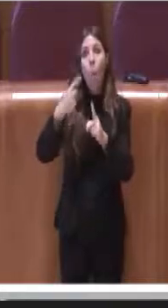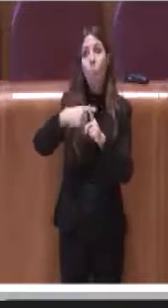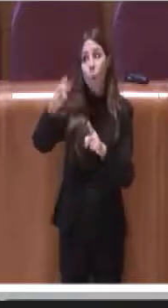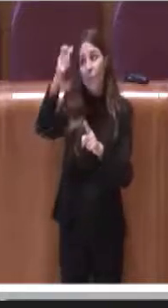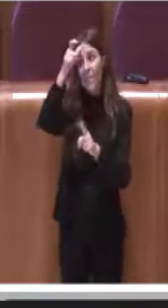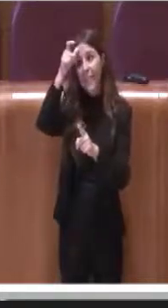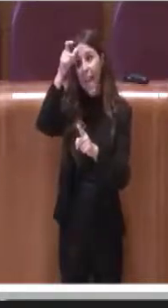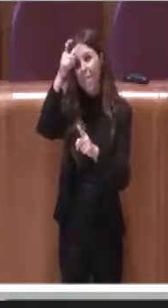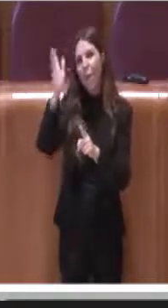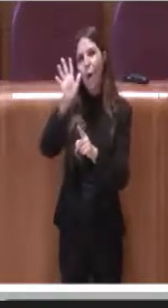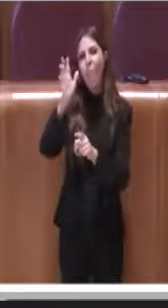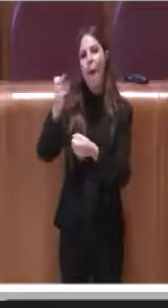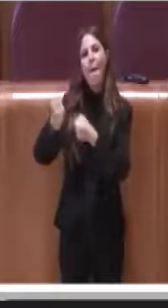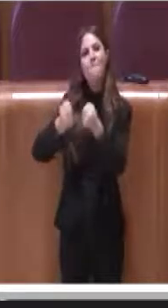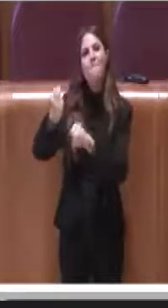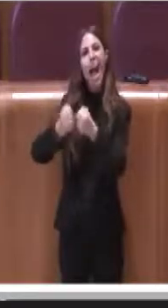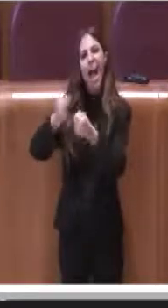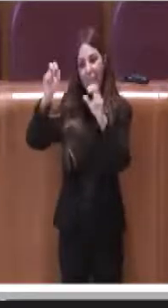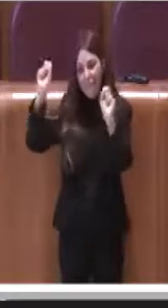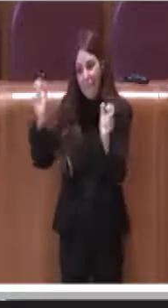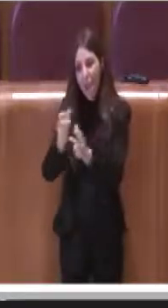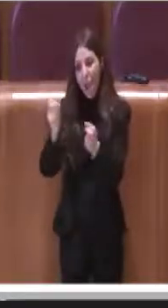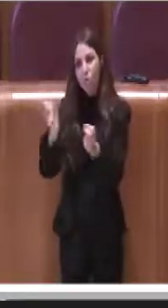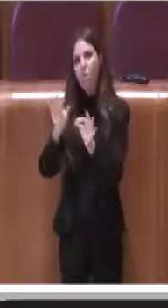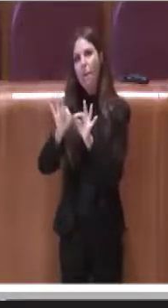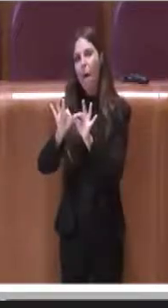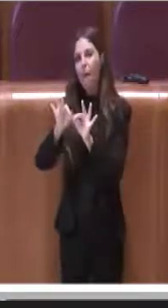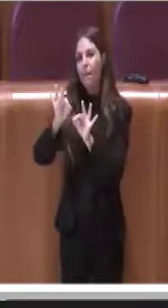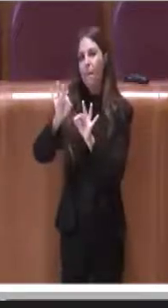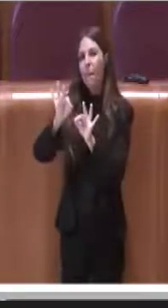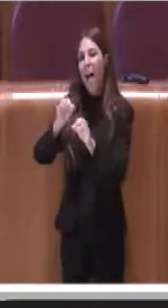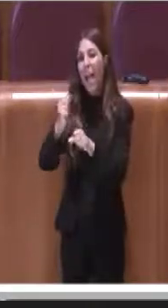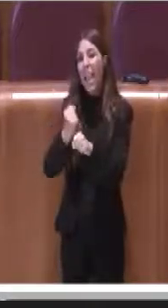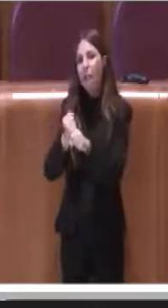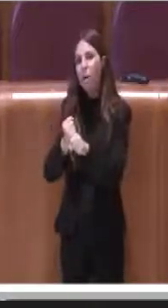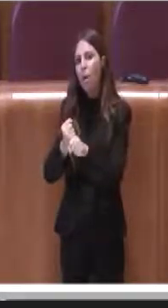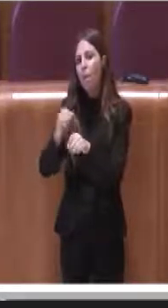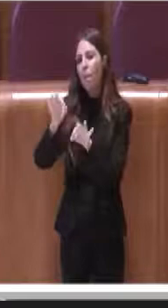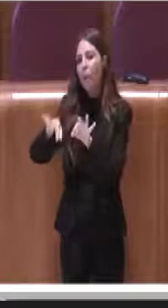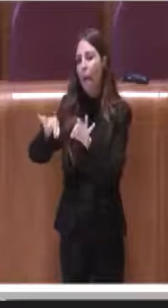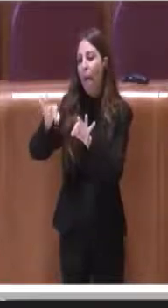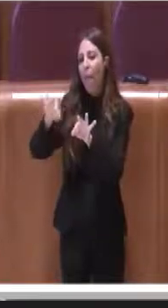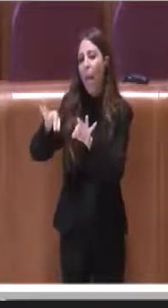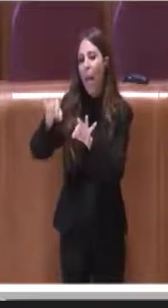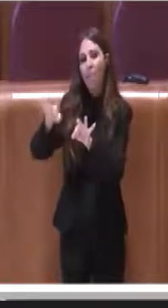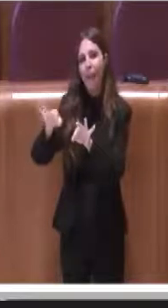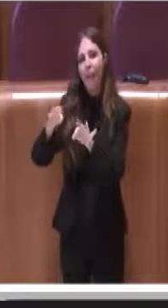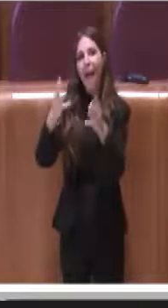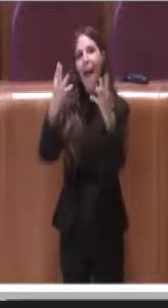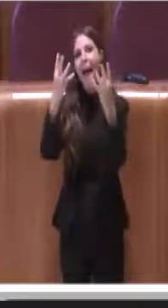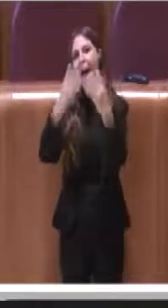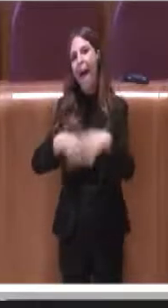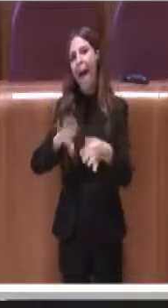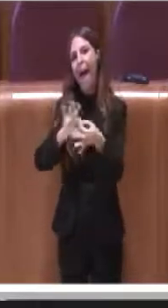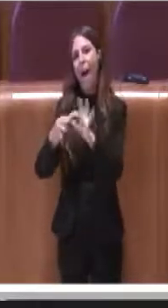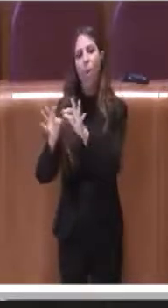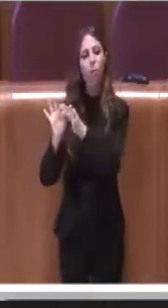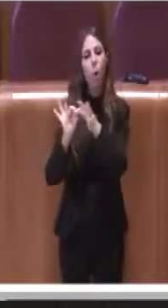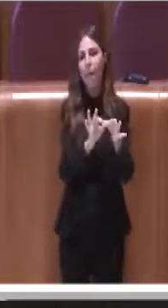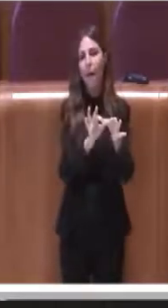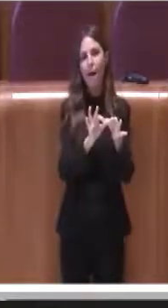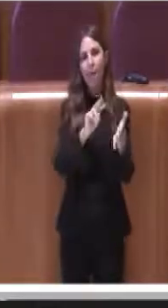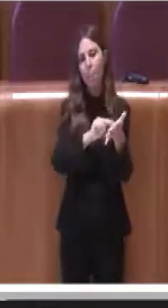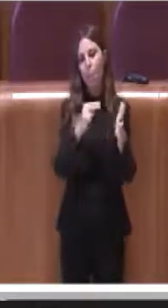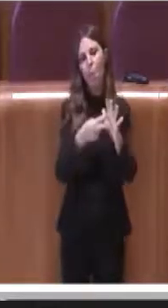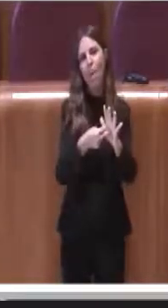corsa, volendo legifera, ma singhiozza. E di certo non possiamo arrivare a soluzione e magari trovare diciamo